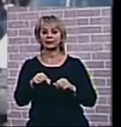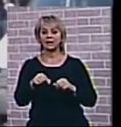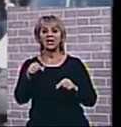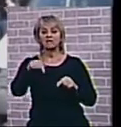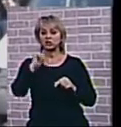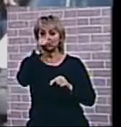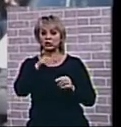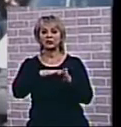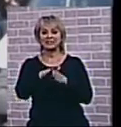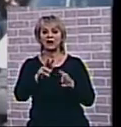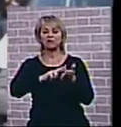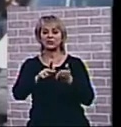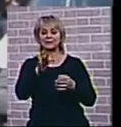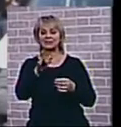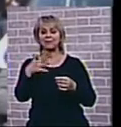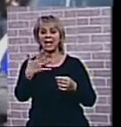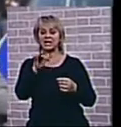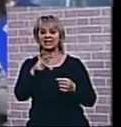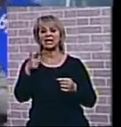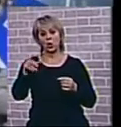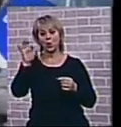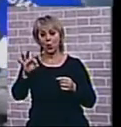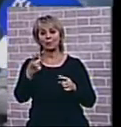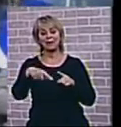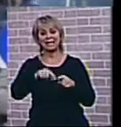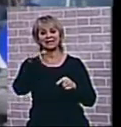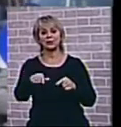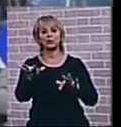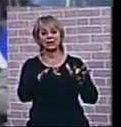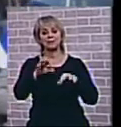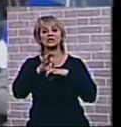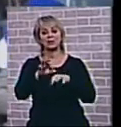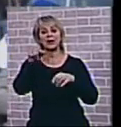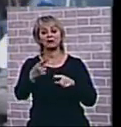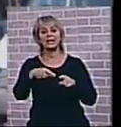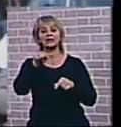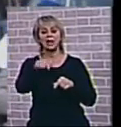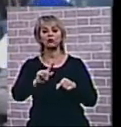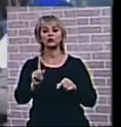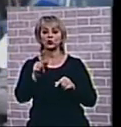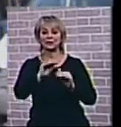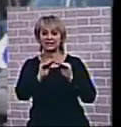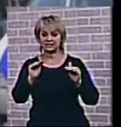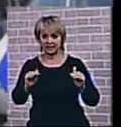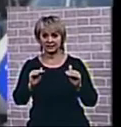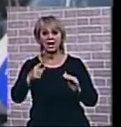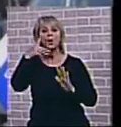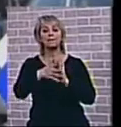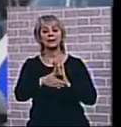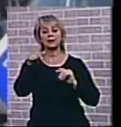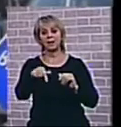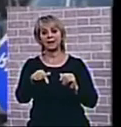В этом году исполняется 85 лет гражданской обороне, поэтому вот это мероприятие проводится для того, чтобы дети